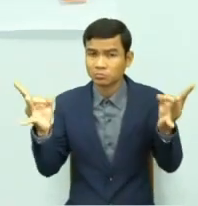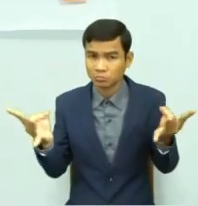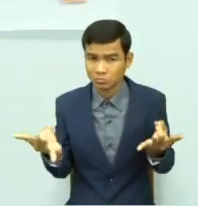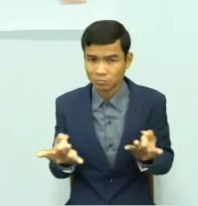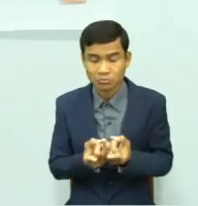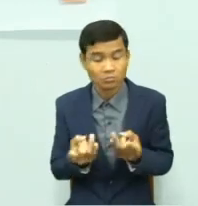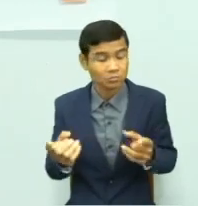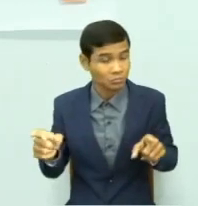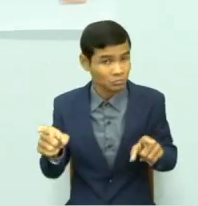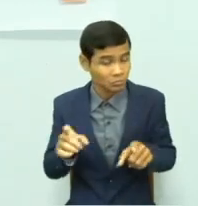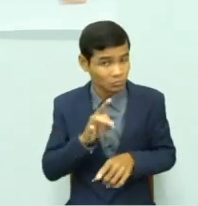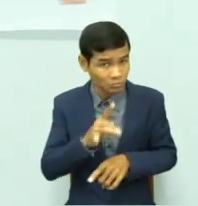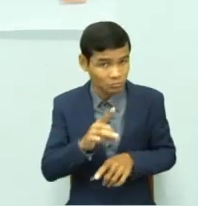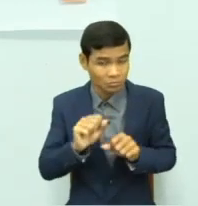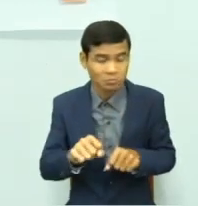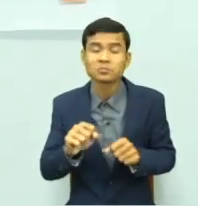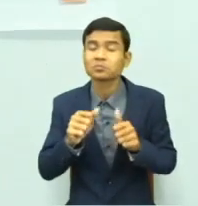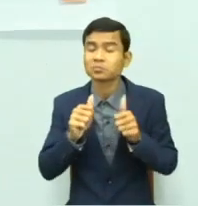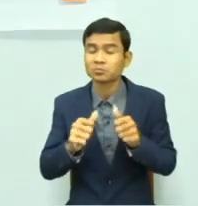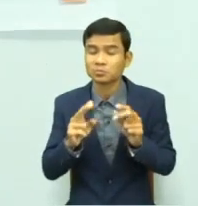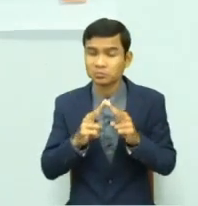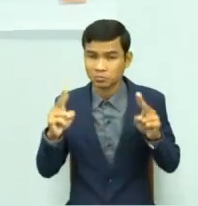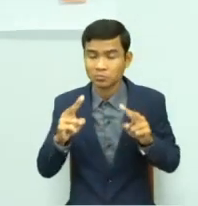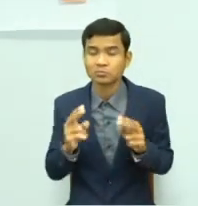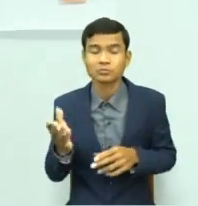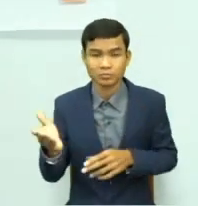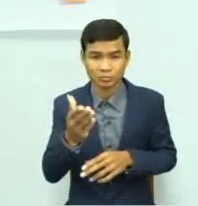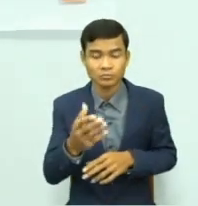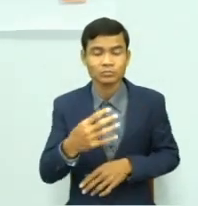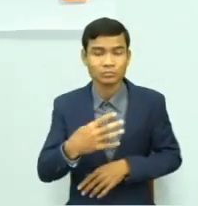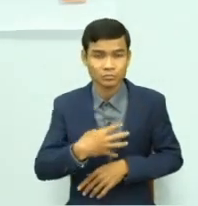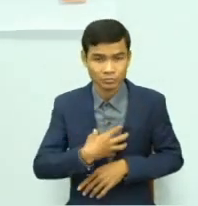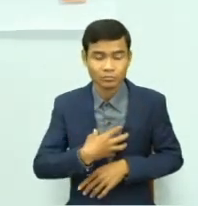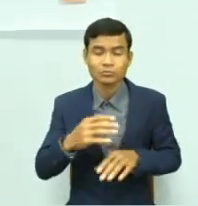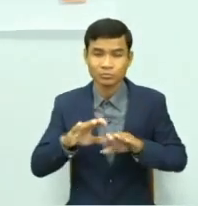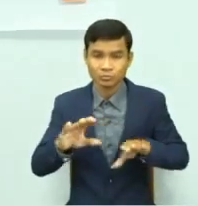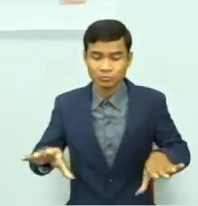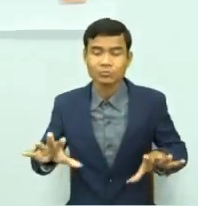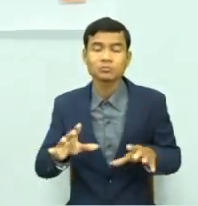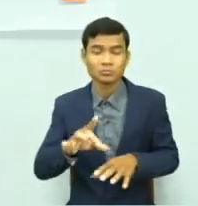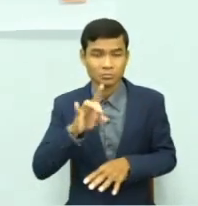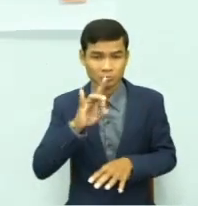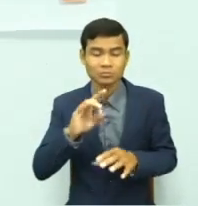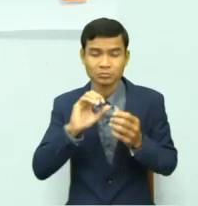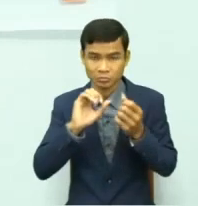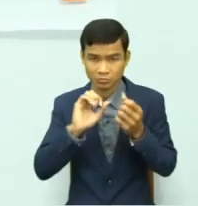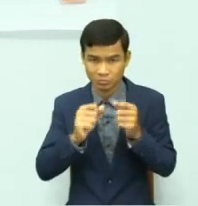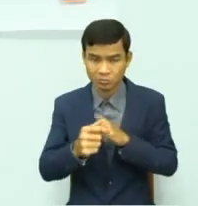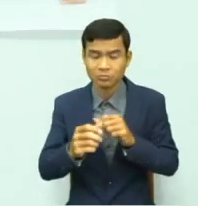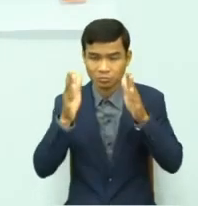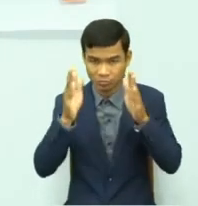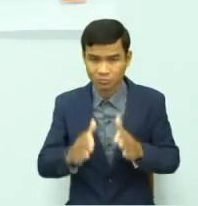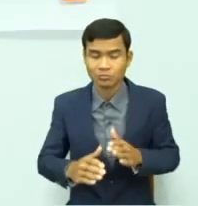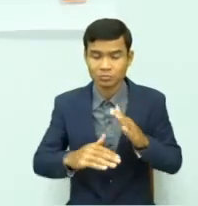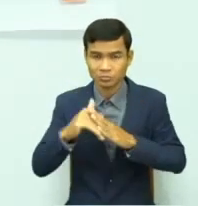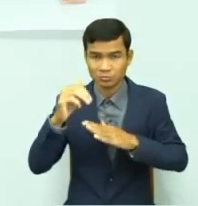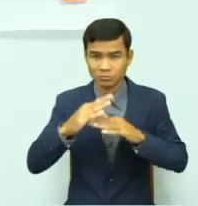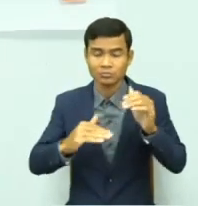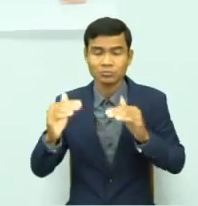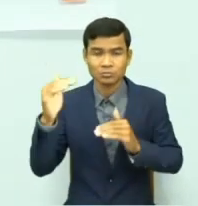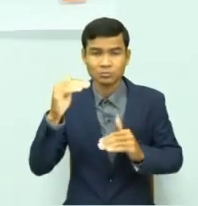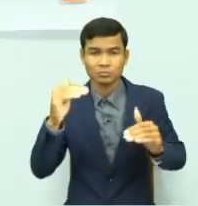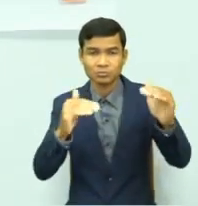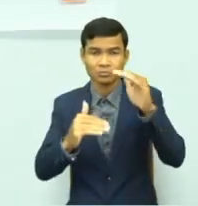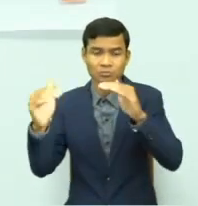ai con chà là ona con chàng trắng con tặng ác khí con bật chỉ chẳng khai tới chuyện nè co sáng